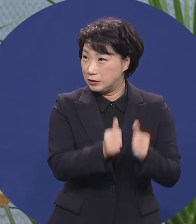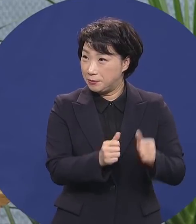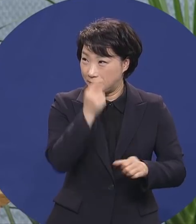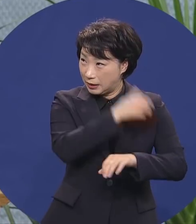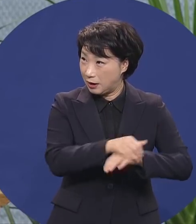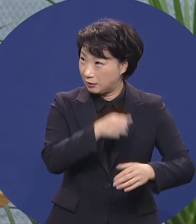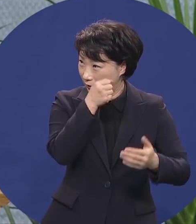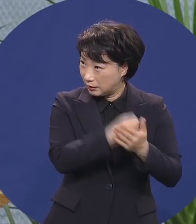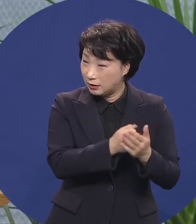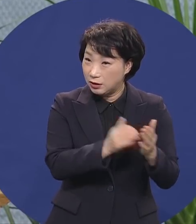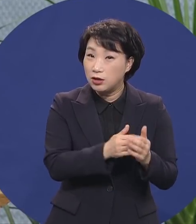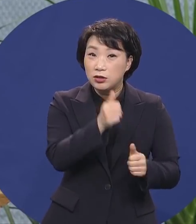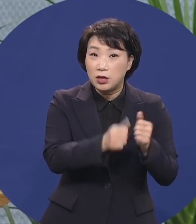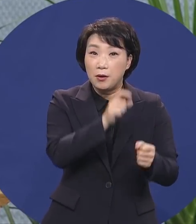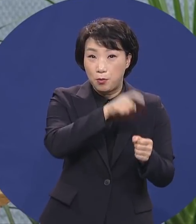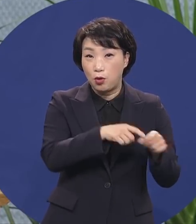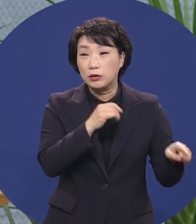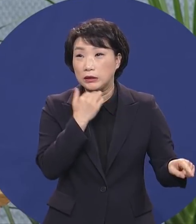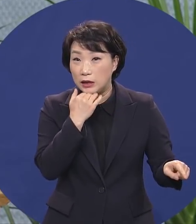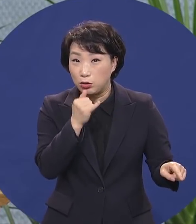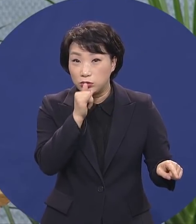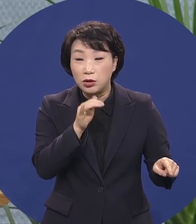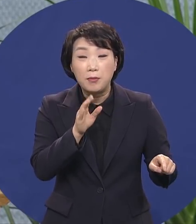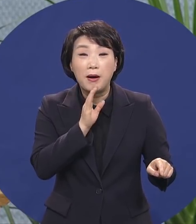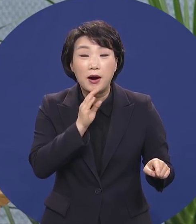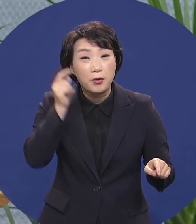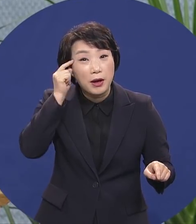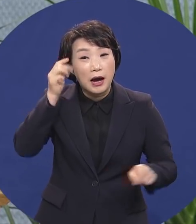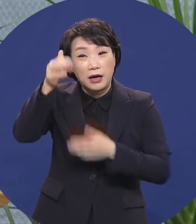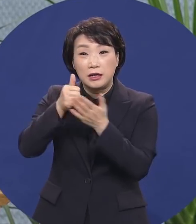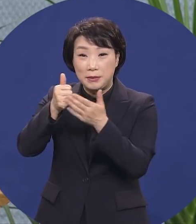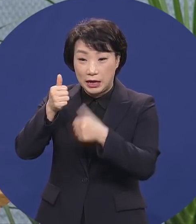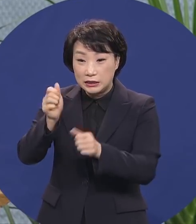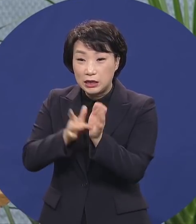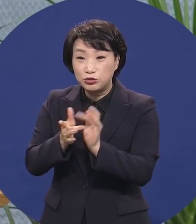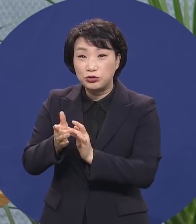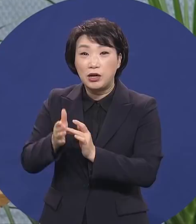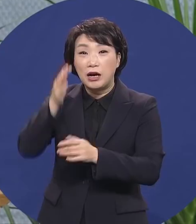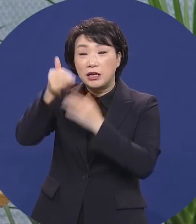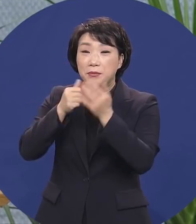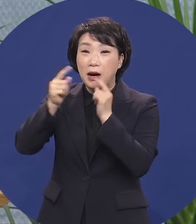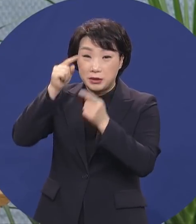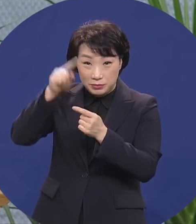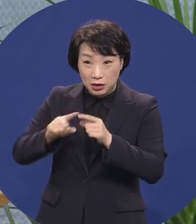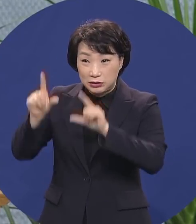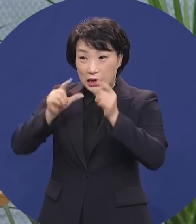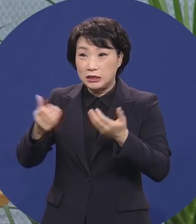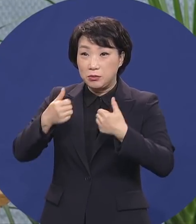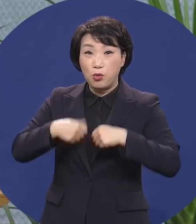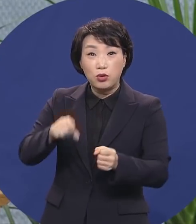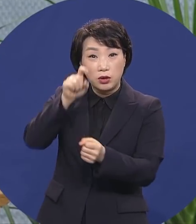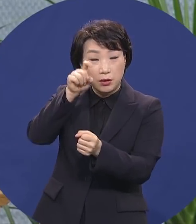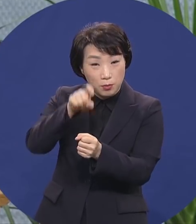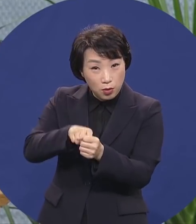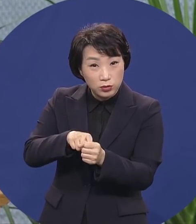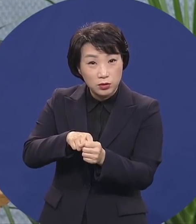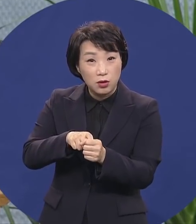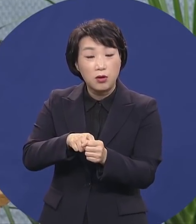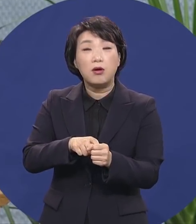거예요. 왜? 하나님의 아들이 하나님 말씀대로 사는 일을 포기하게